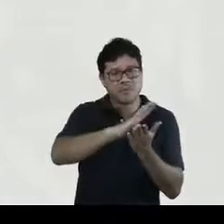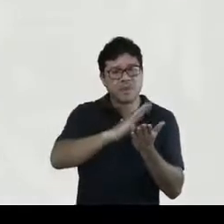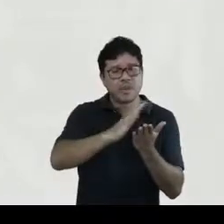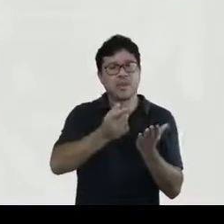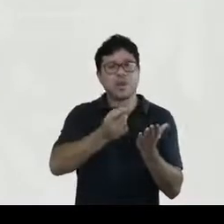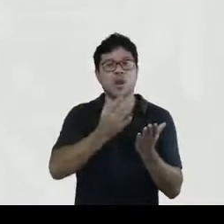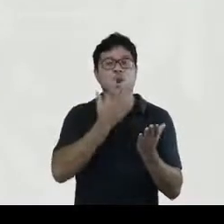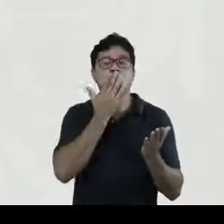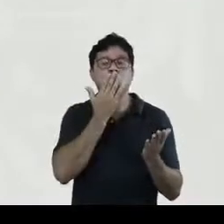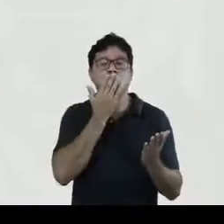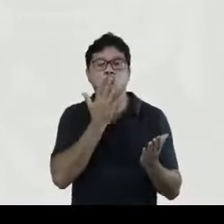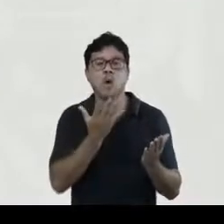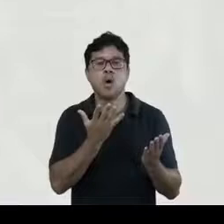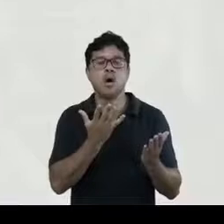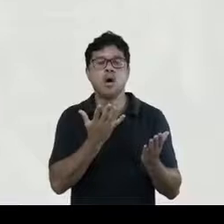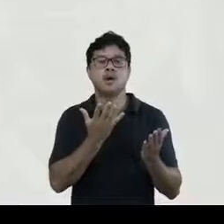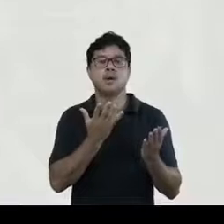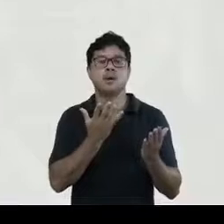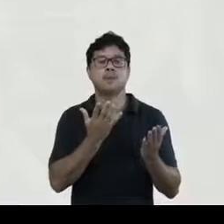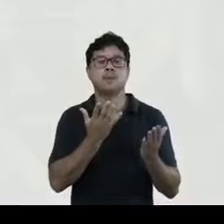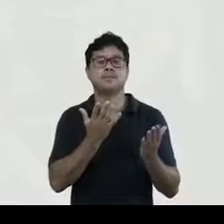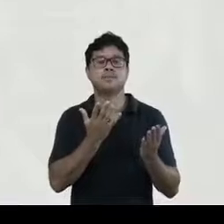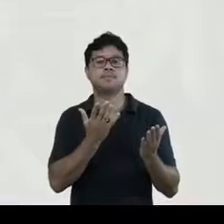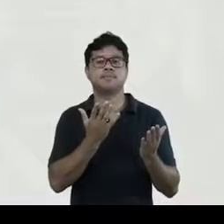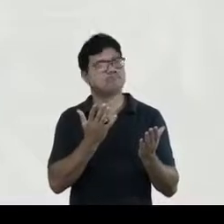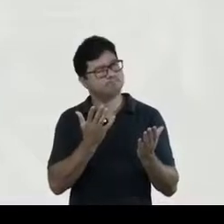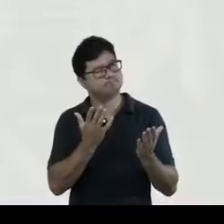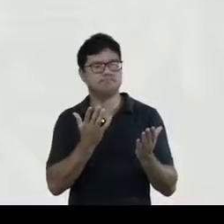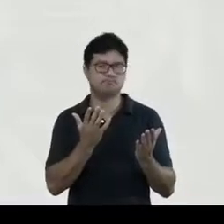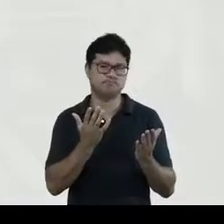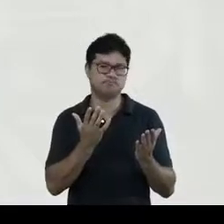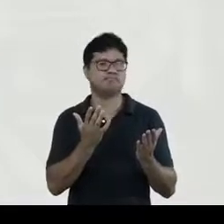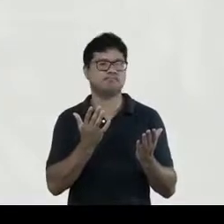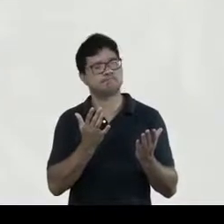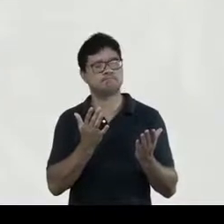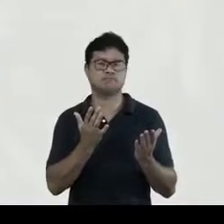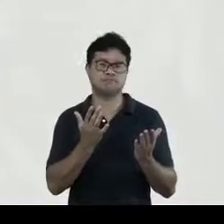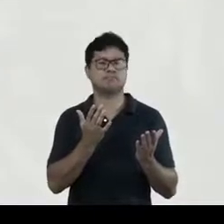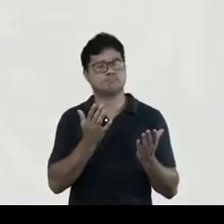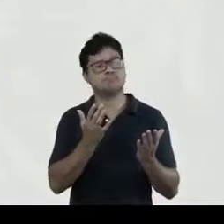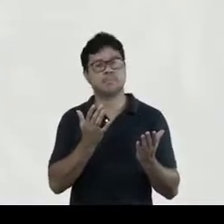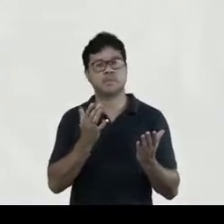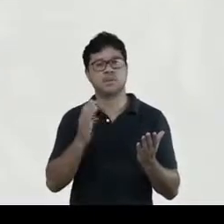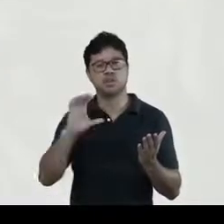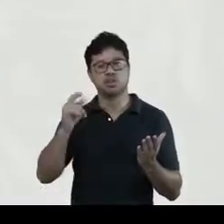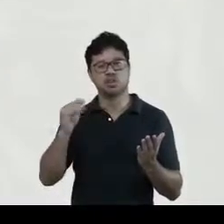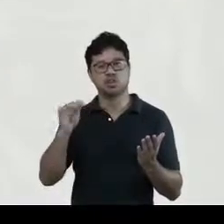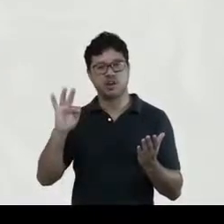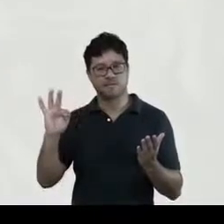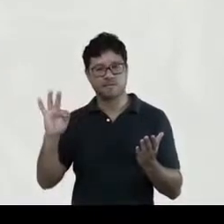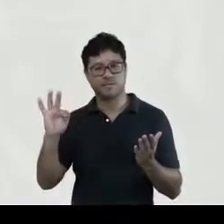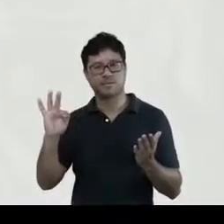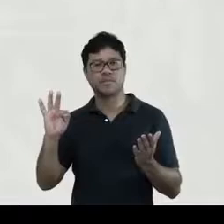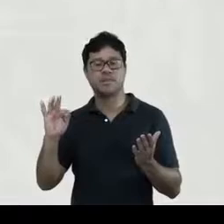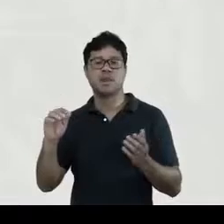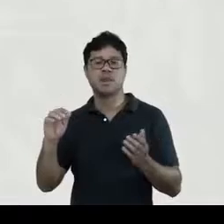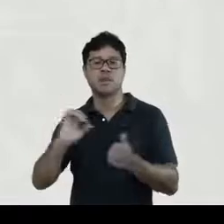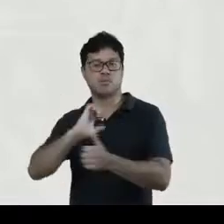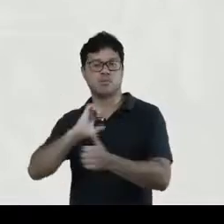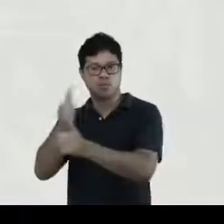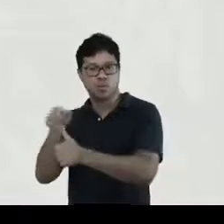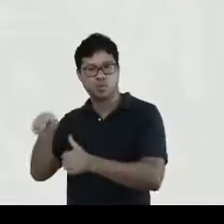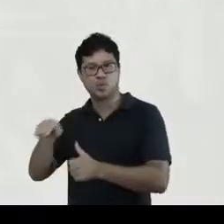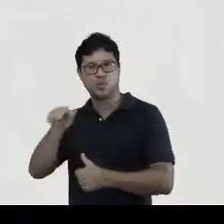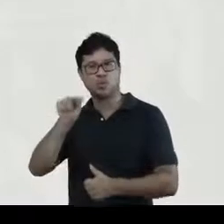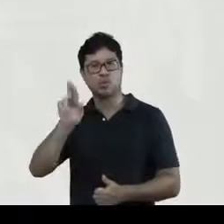Nachfolger von Guttenberg Schöffer hat mit Rotdruck experimentiert also dass man wenigstens eine zweite Farbe hatte also das